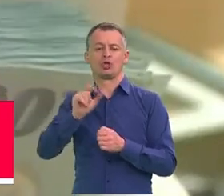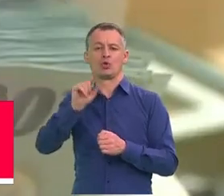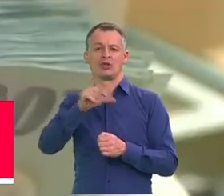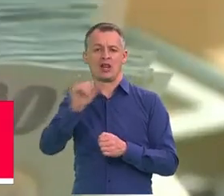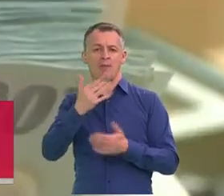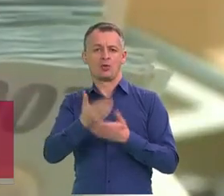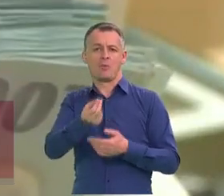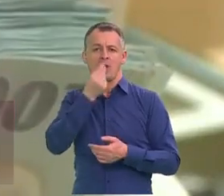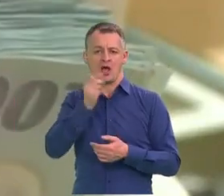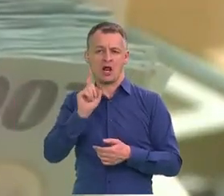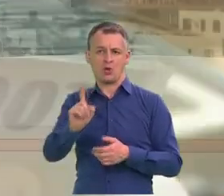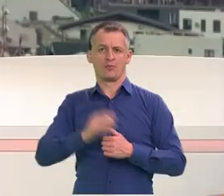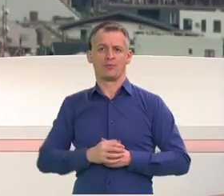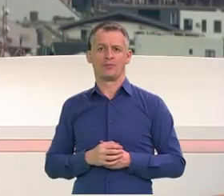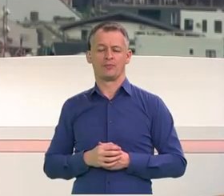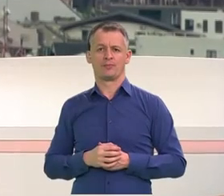ucraineni.